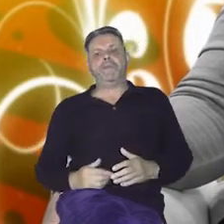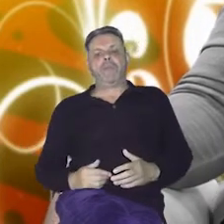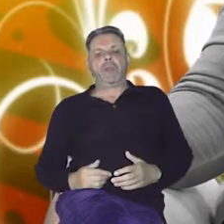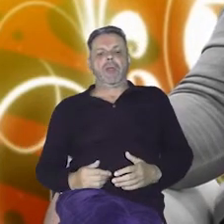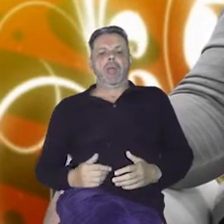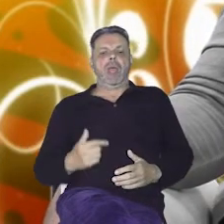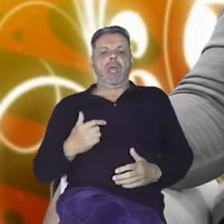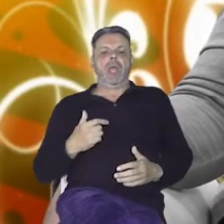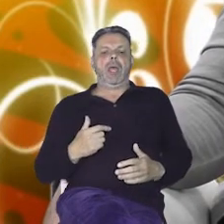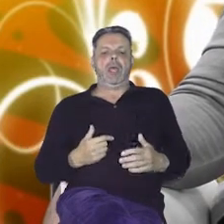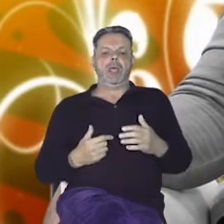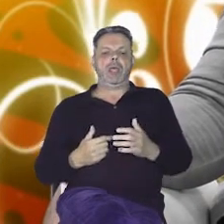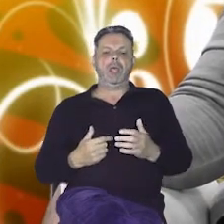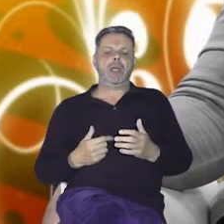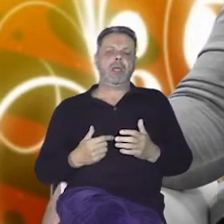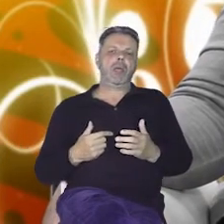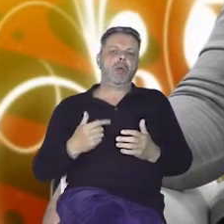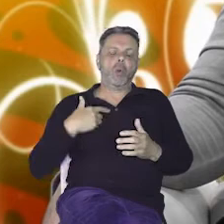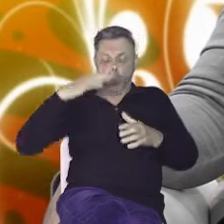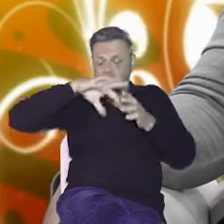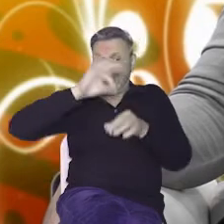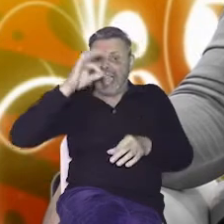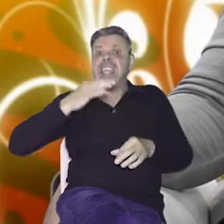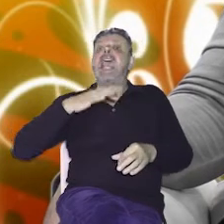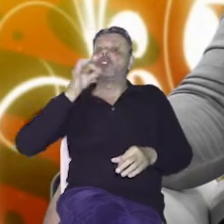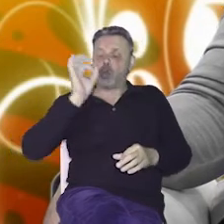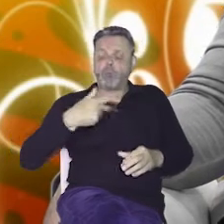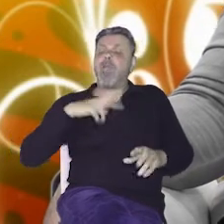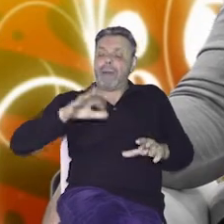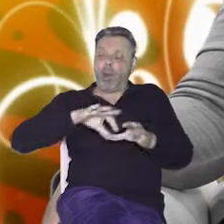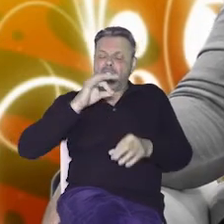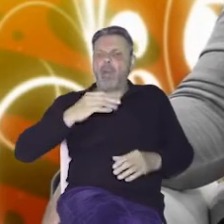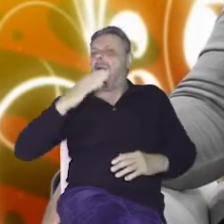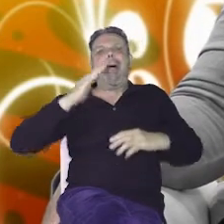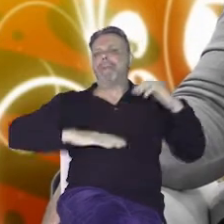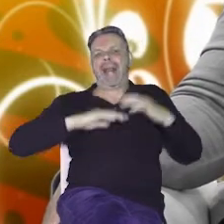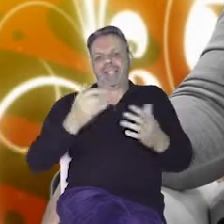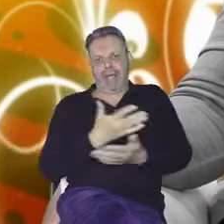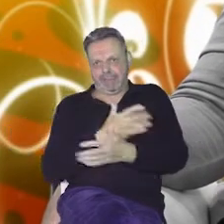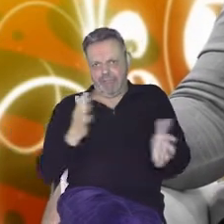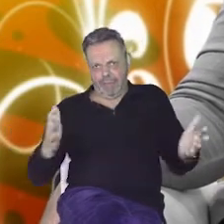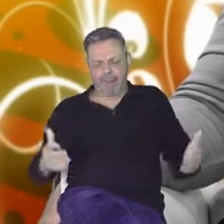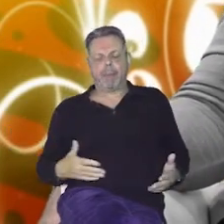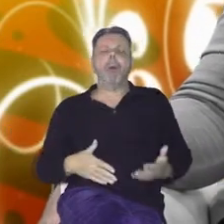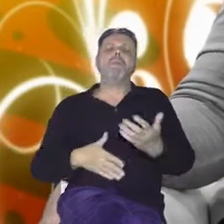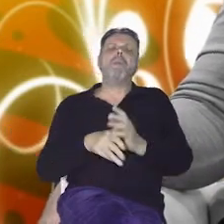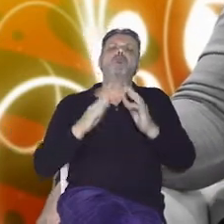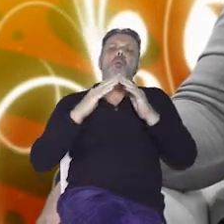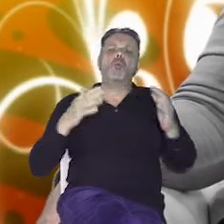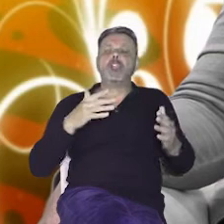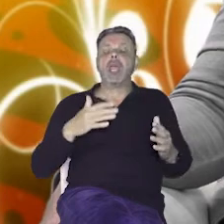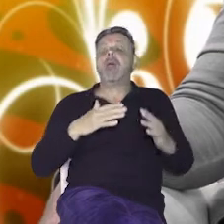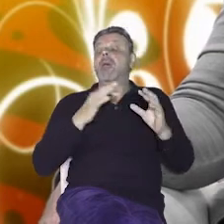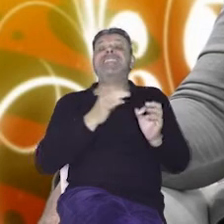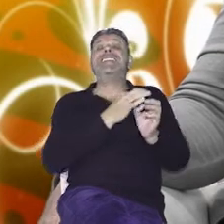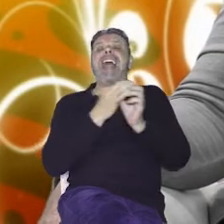vrlo u ideji jako dobro razrađeno, ali u praksi nikako. Dakle, pomoć u kući i to pomoć koja je stalna. Znači